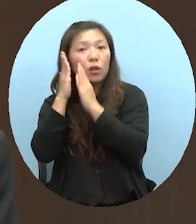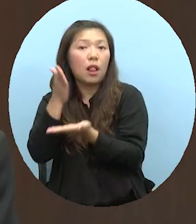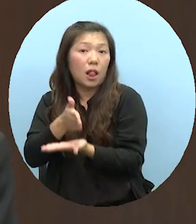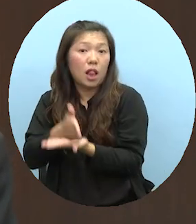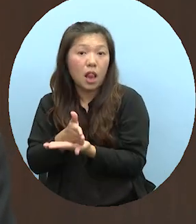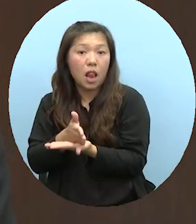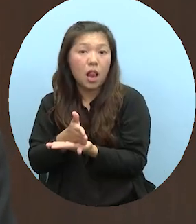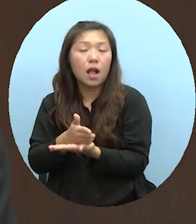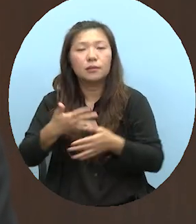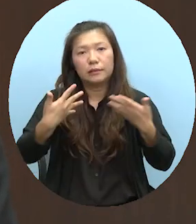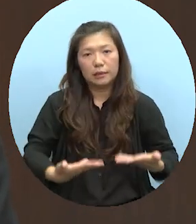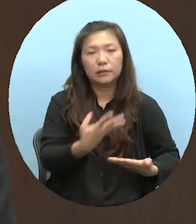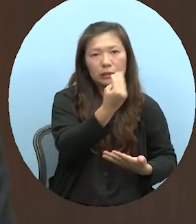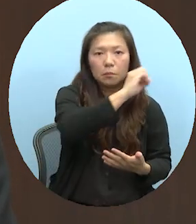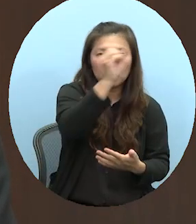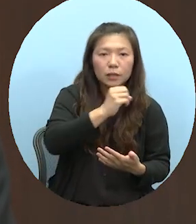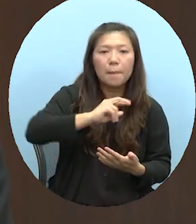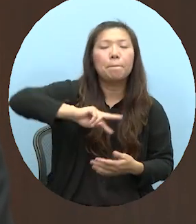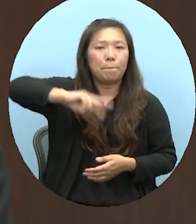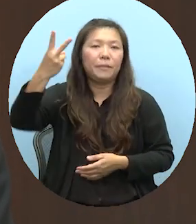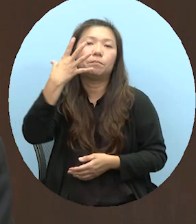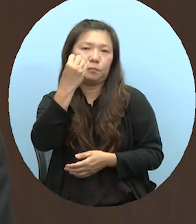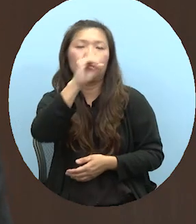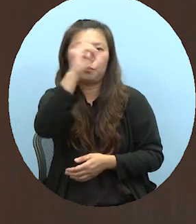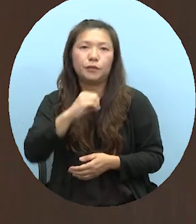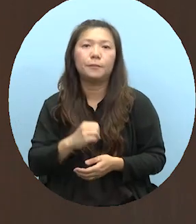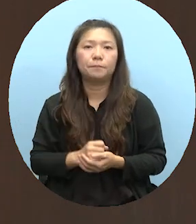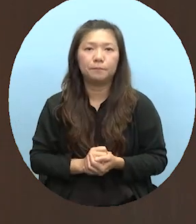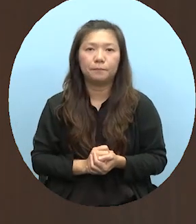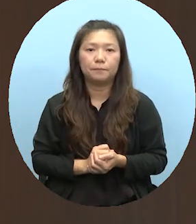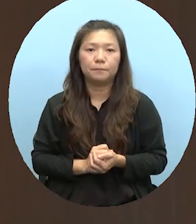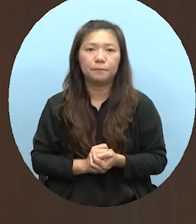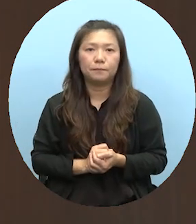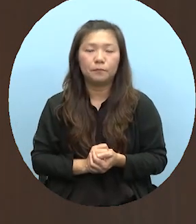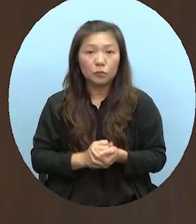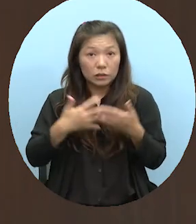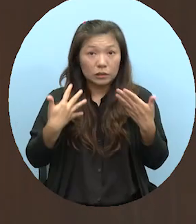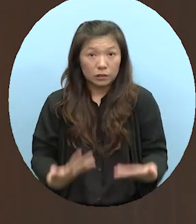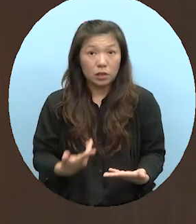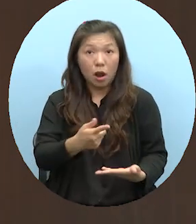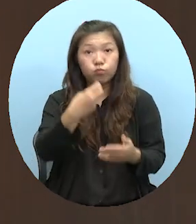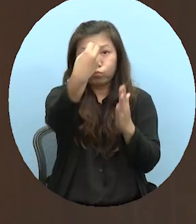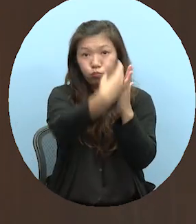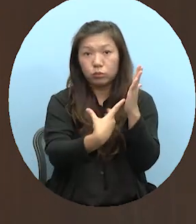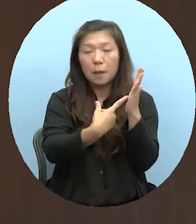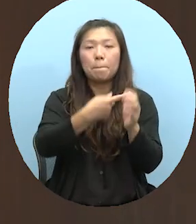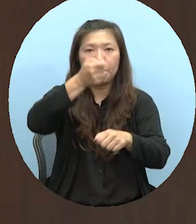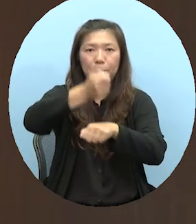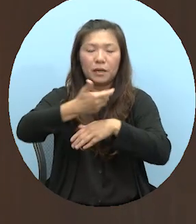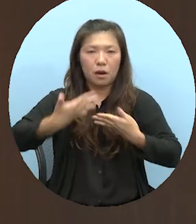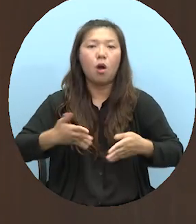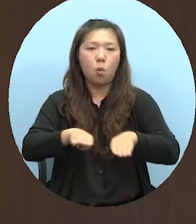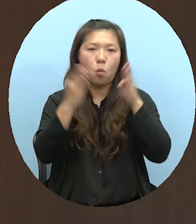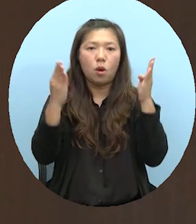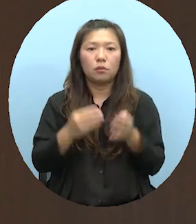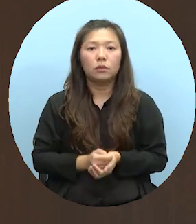呢，都會由現在的40%是提高去到50%的。咁所以這些修訂呢將會是即日生效，咁即是